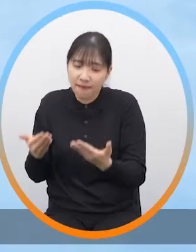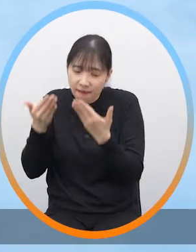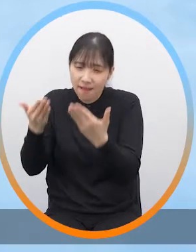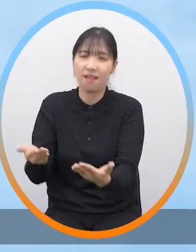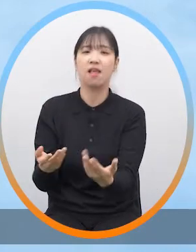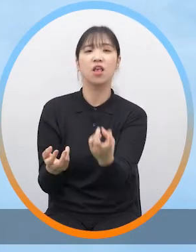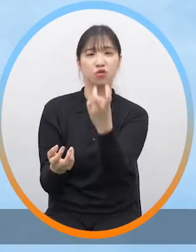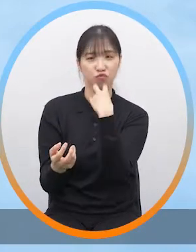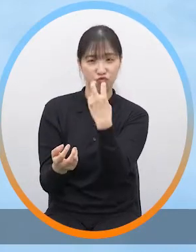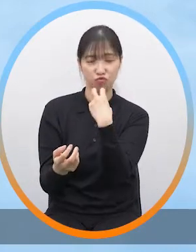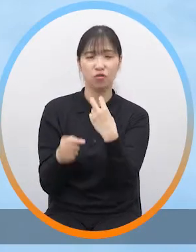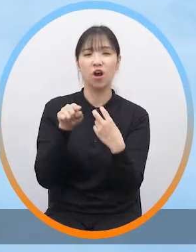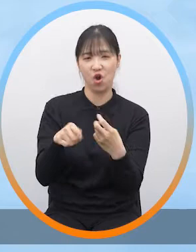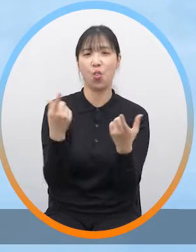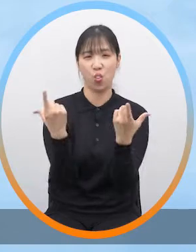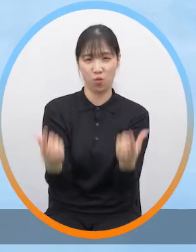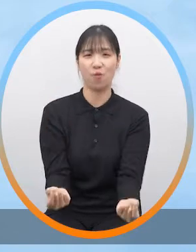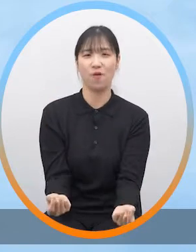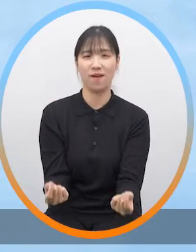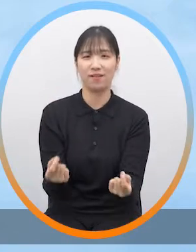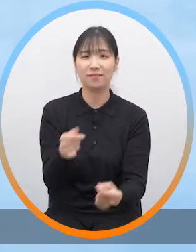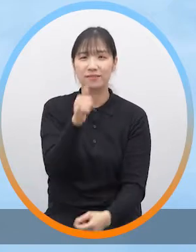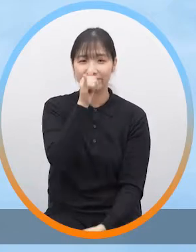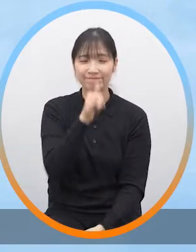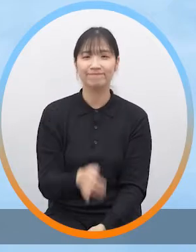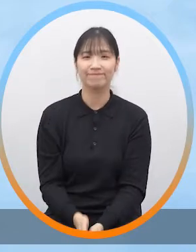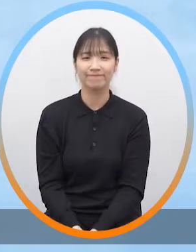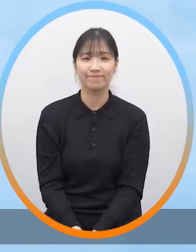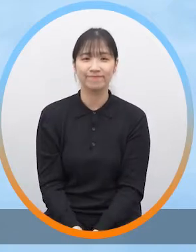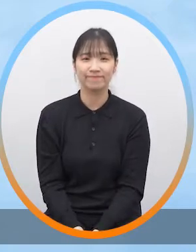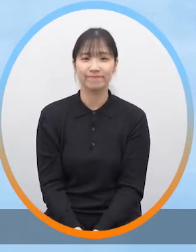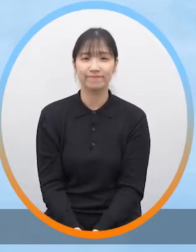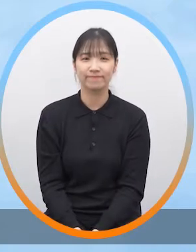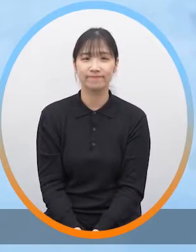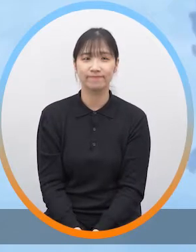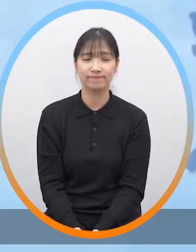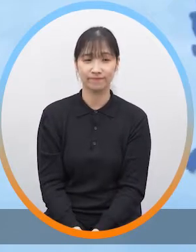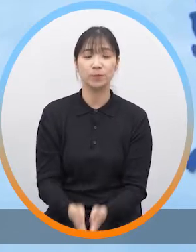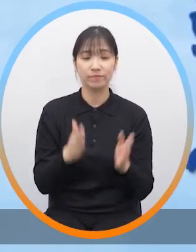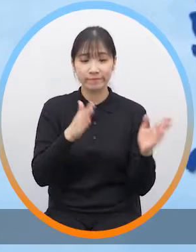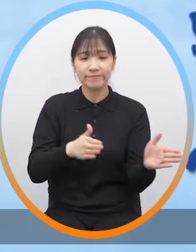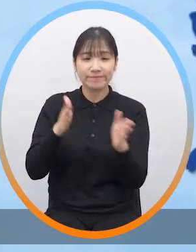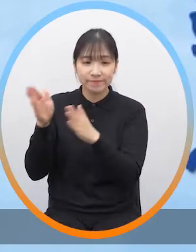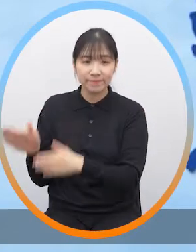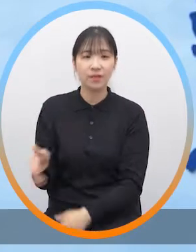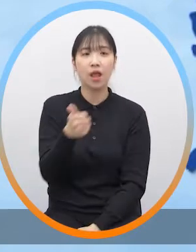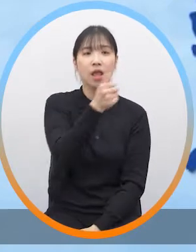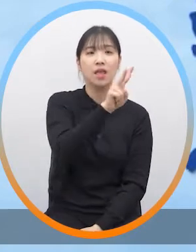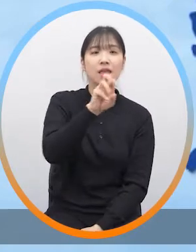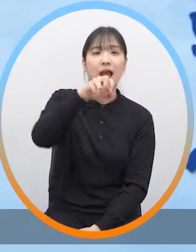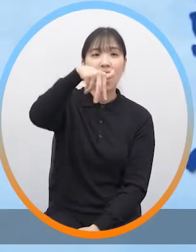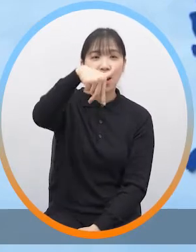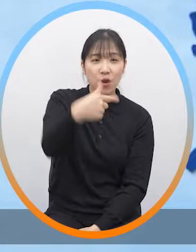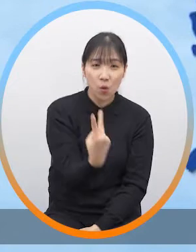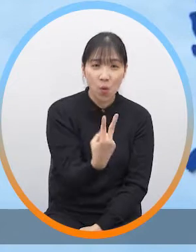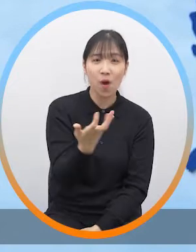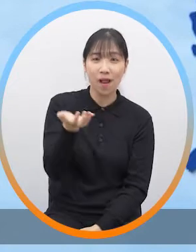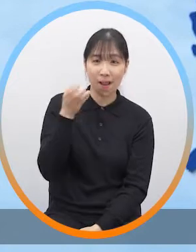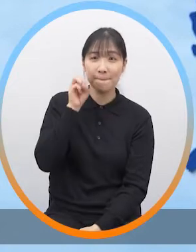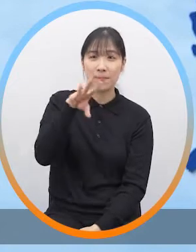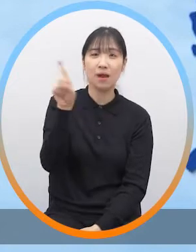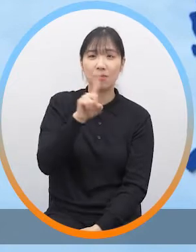제향 기능을 겸하고 있다는 점에서는 같은 것입니다. 그러면 향교는 아까도 말씀드린